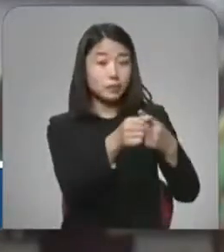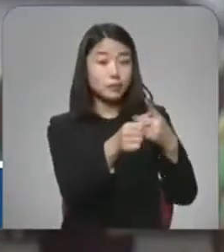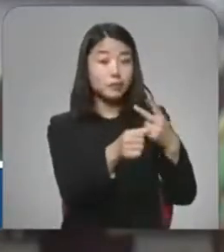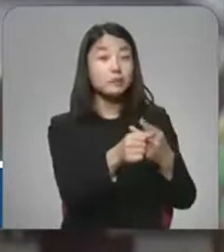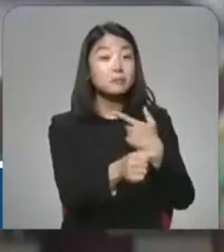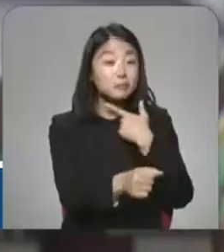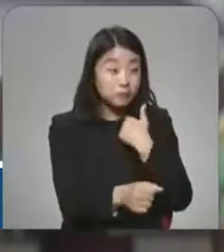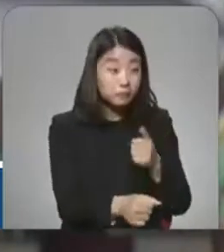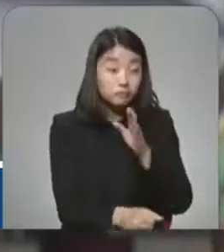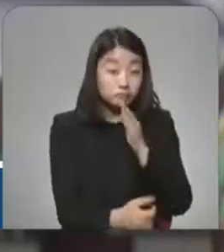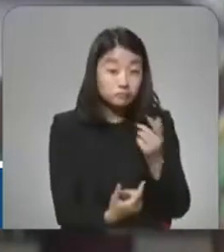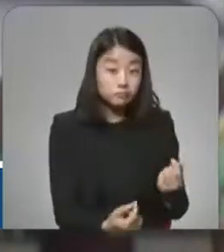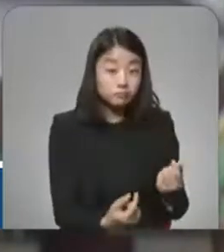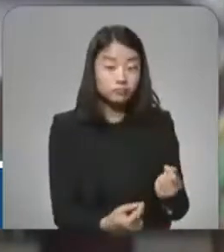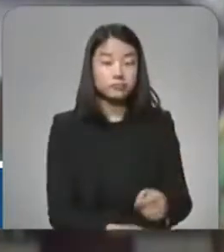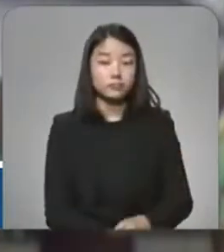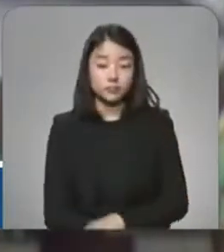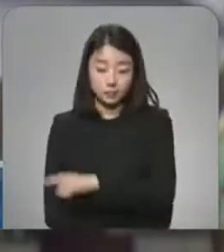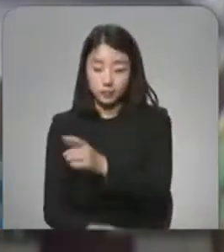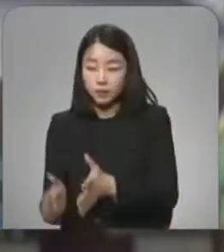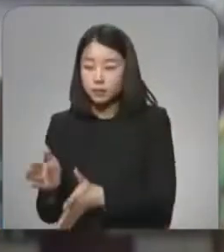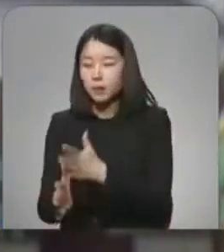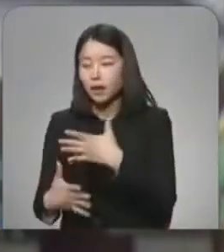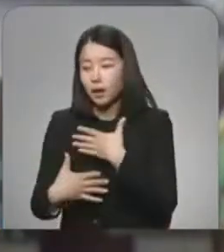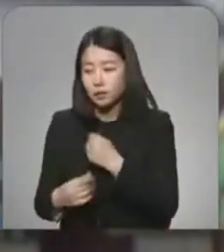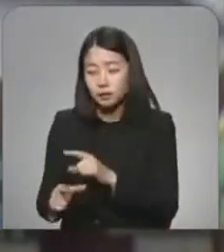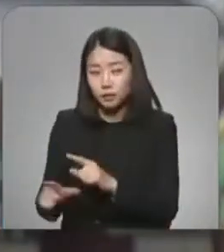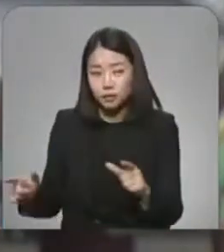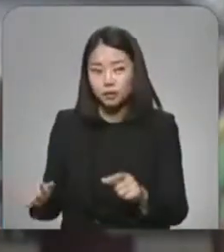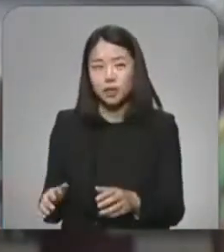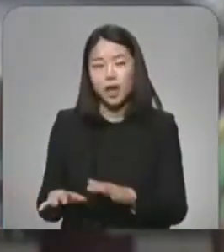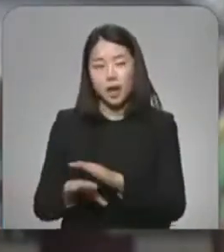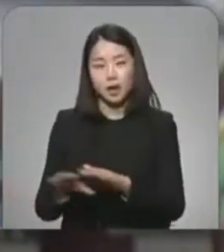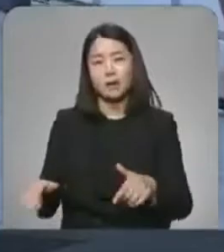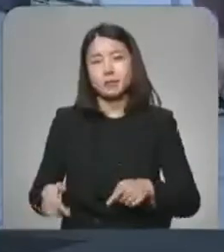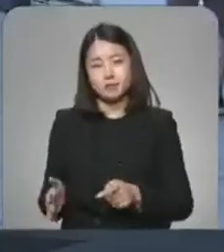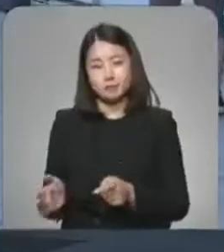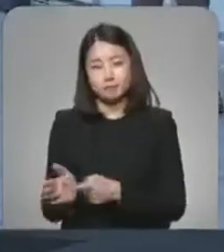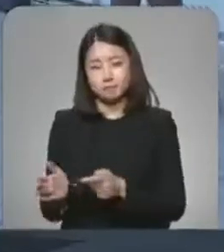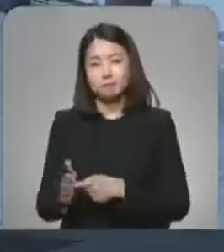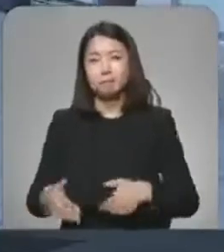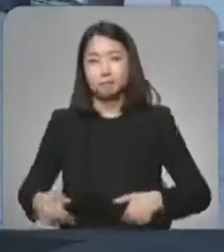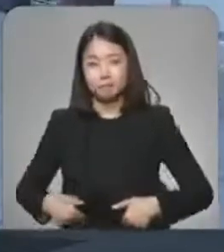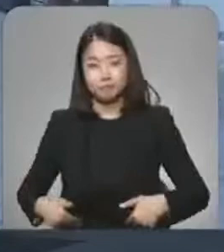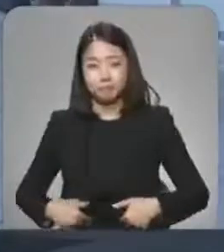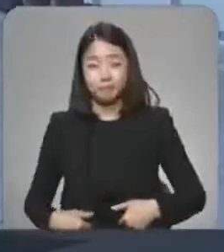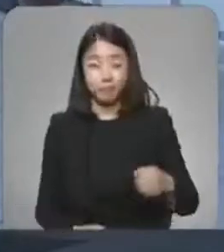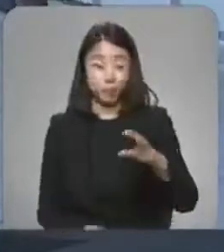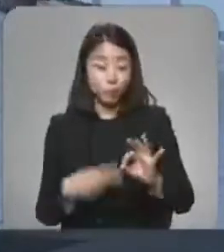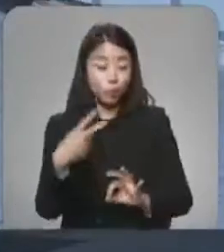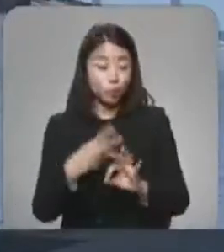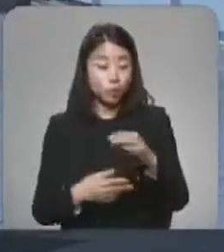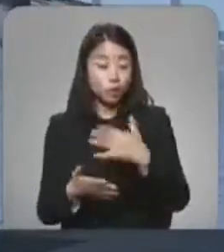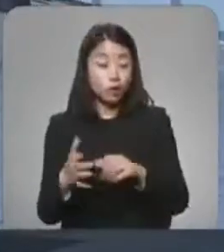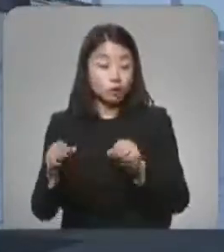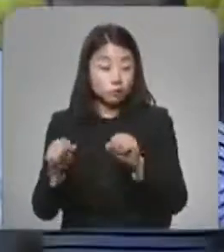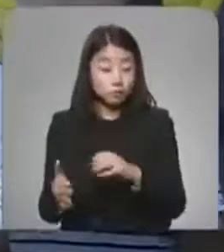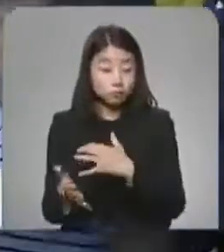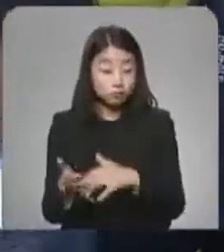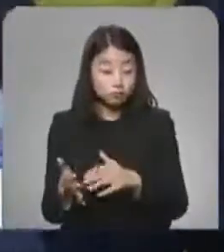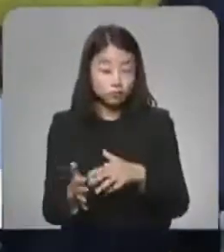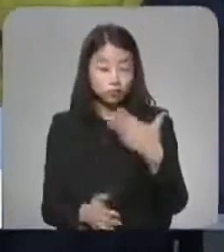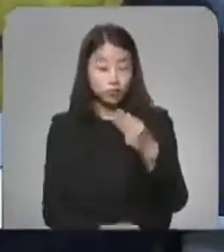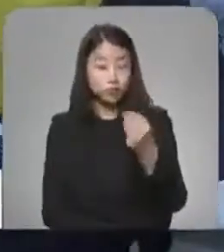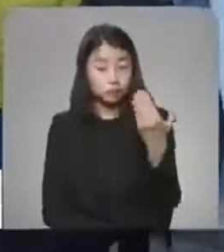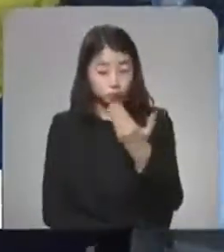취약하다는 것이 드러났습니다. 시민 안전을 위한 대책 마련이 시급하다는 얘기입니다. 최근 동해시 인구는 8만 9,600여